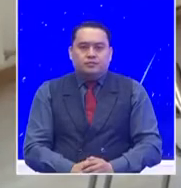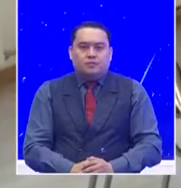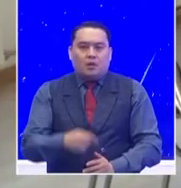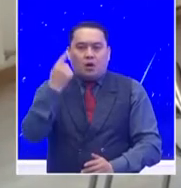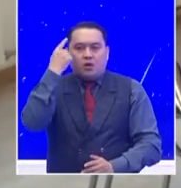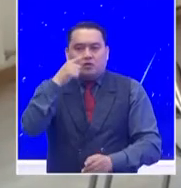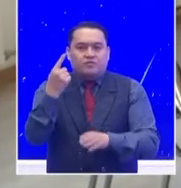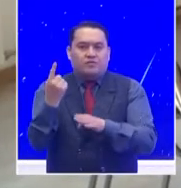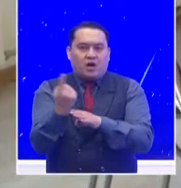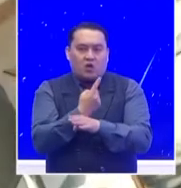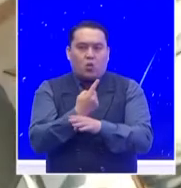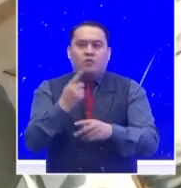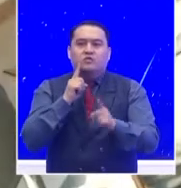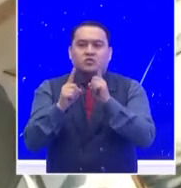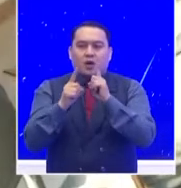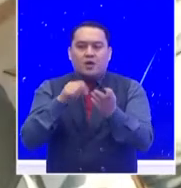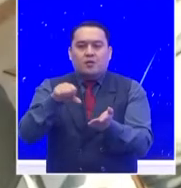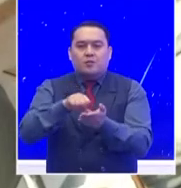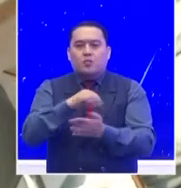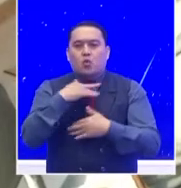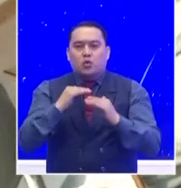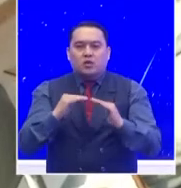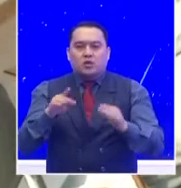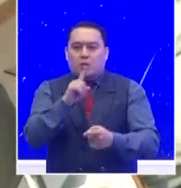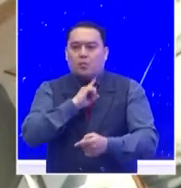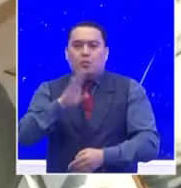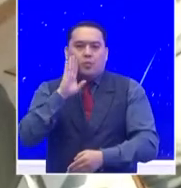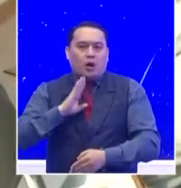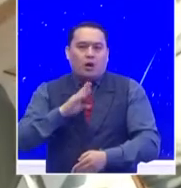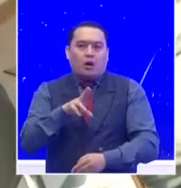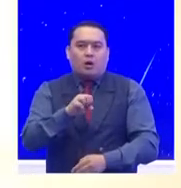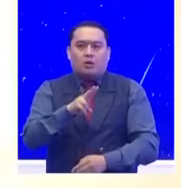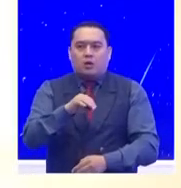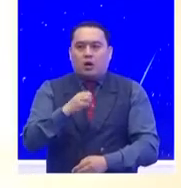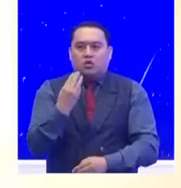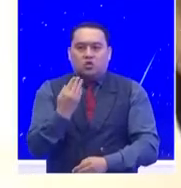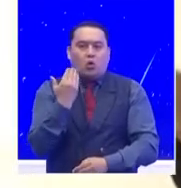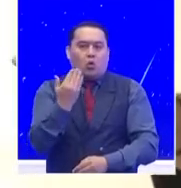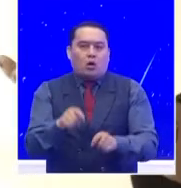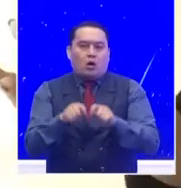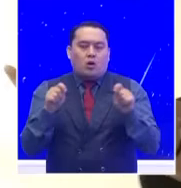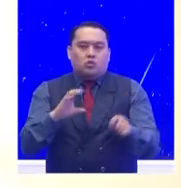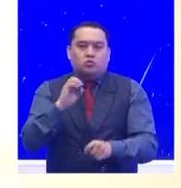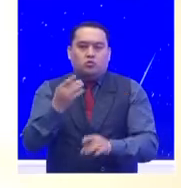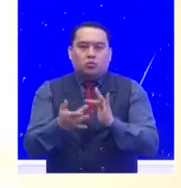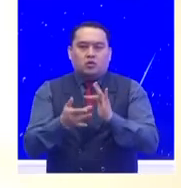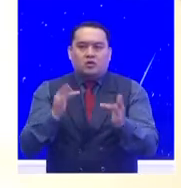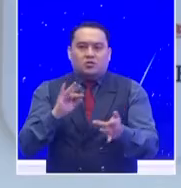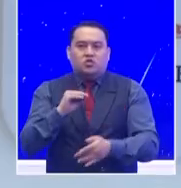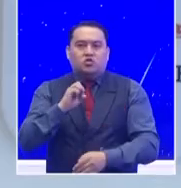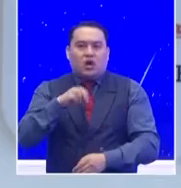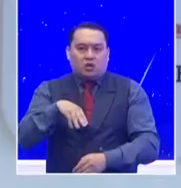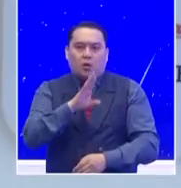Инициатором уже второго по счету семинара выступила многодетная мать и бизнес-вумен Карлыгарса Тыпалдинова. Открыв в социальной сети WhatsApp группу